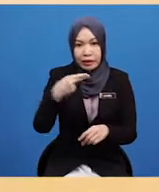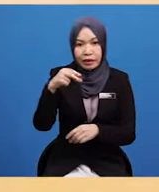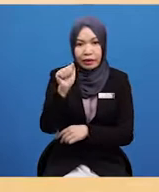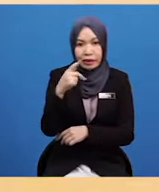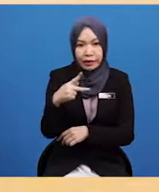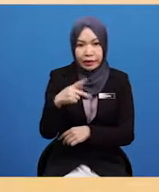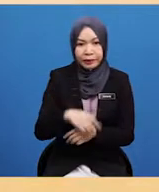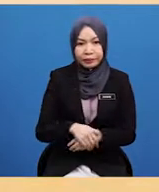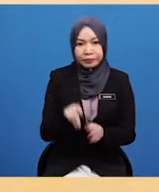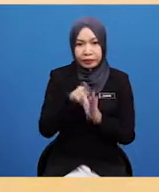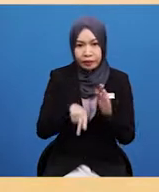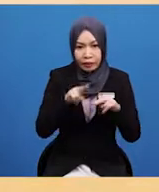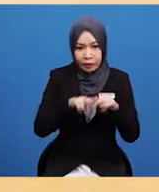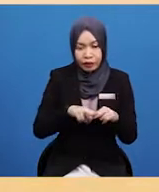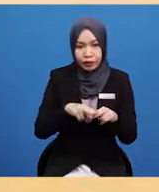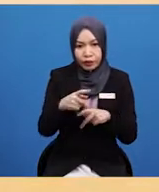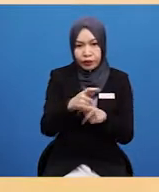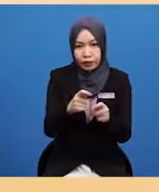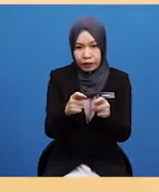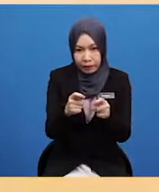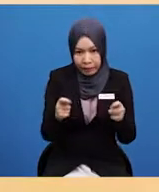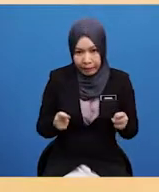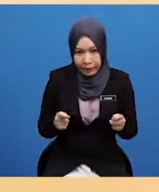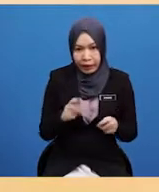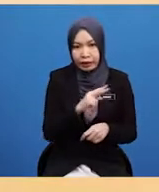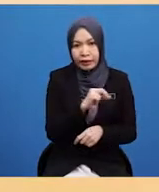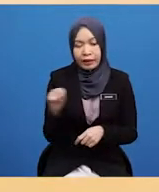Semua dapatkan jawapannya? Bagus, murid-murid.